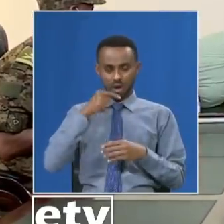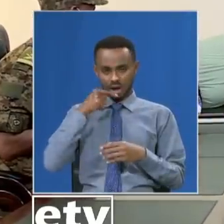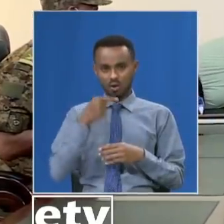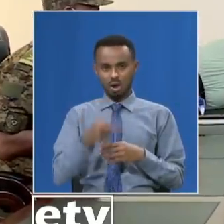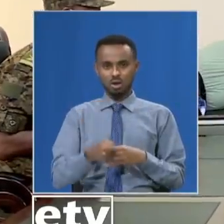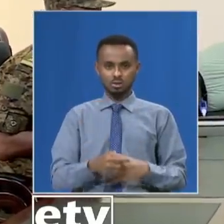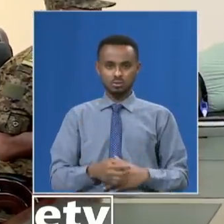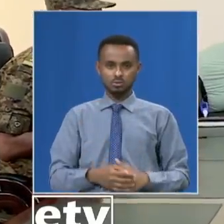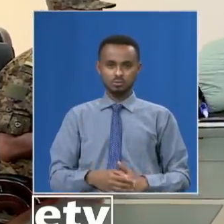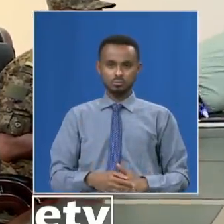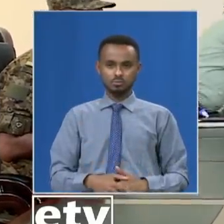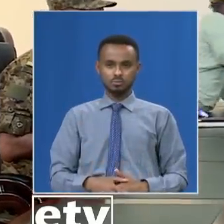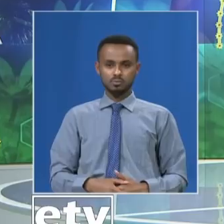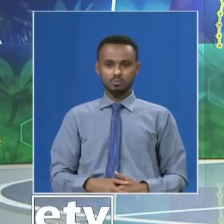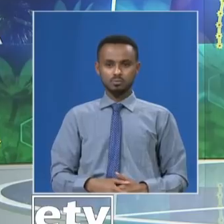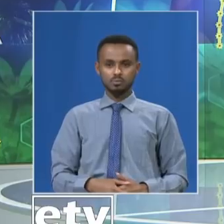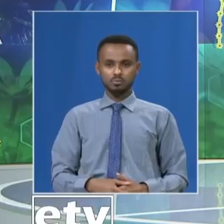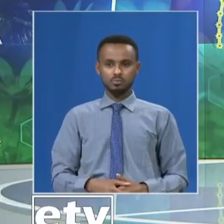ተናግረዋል።